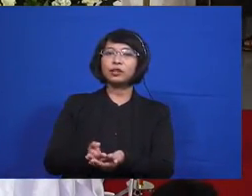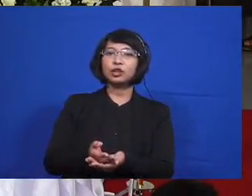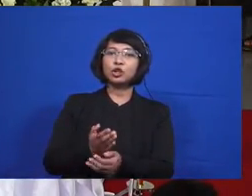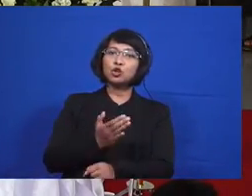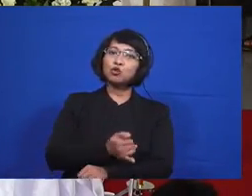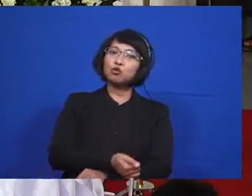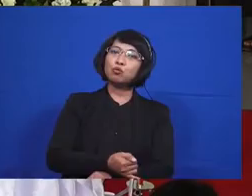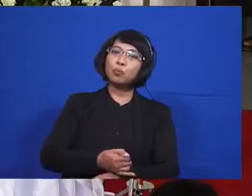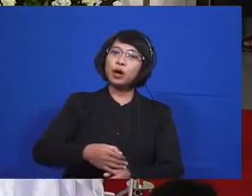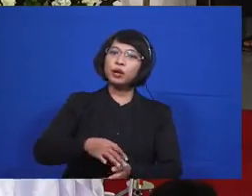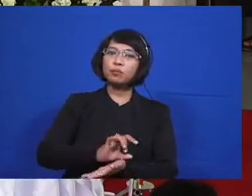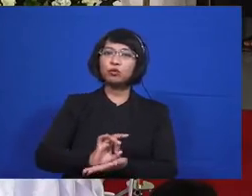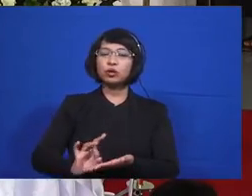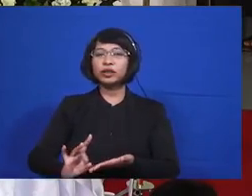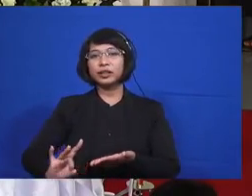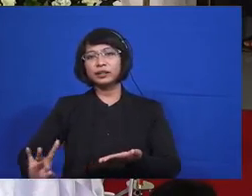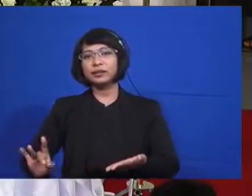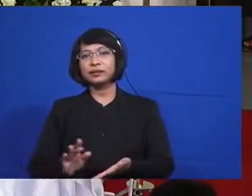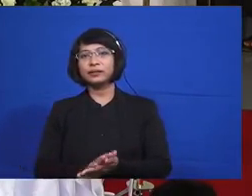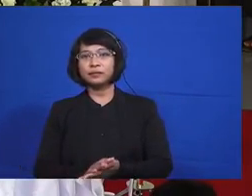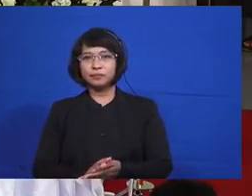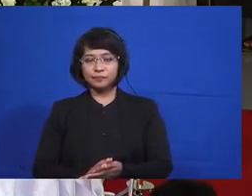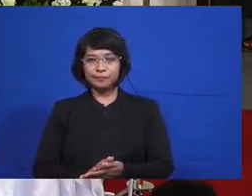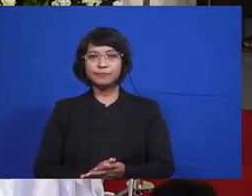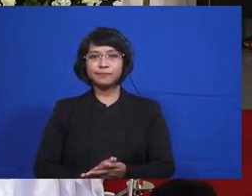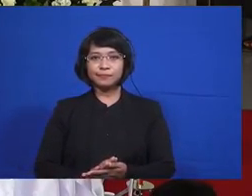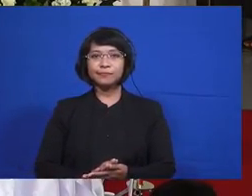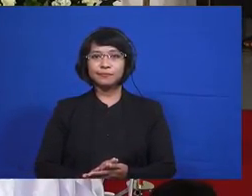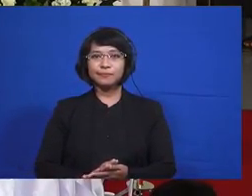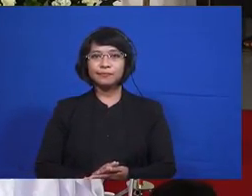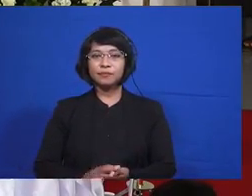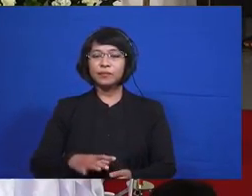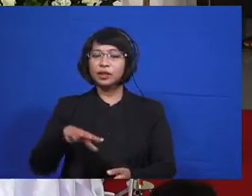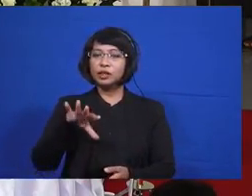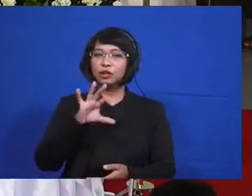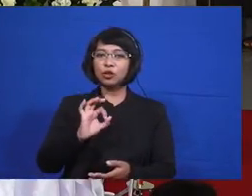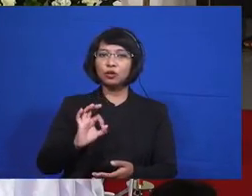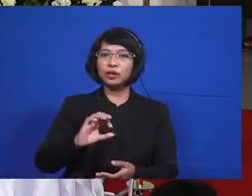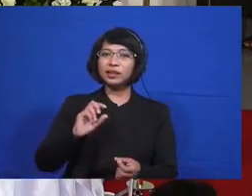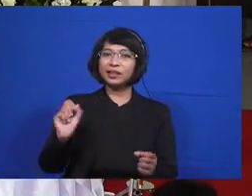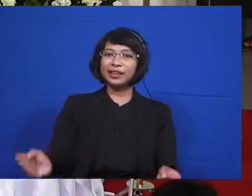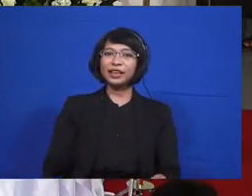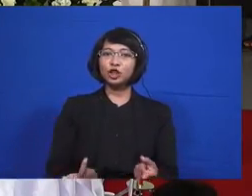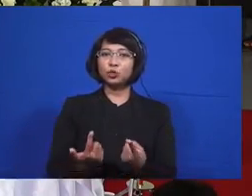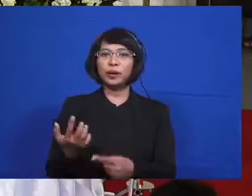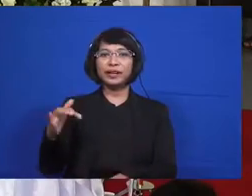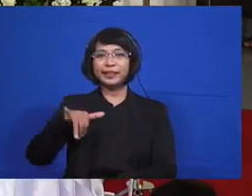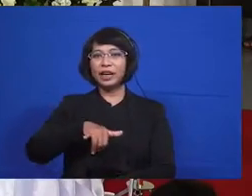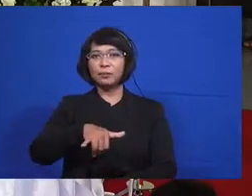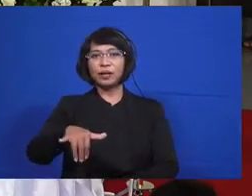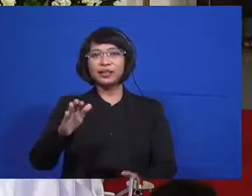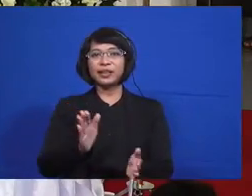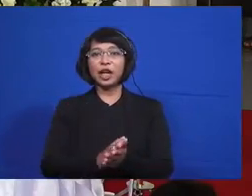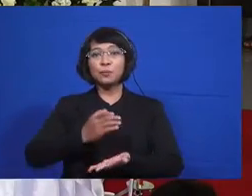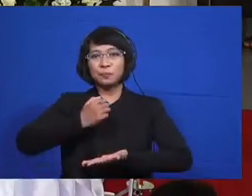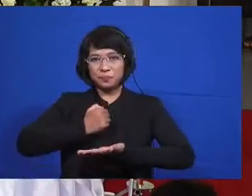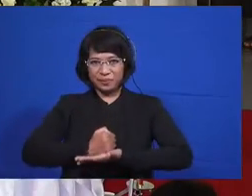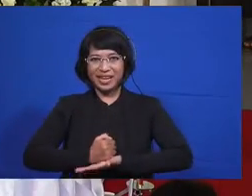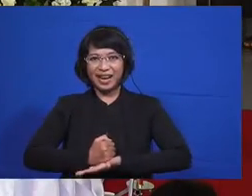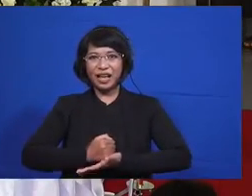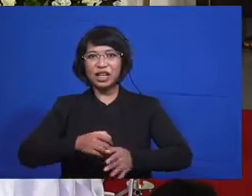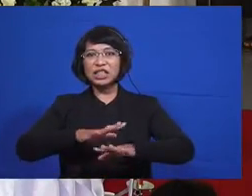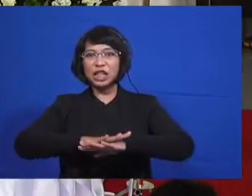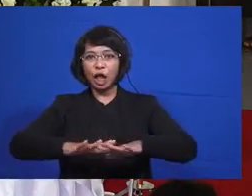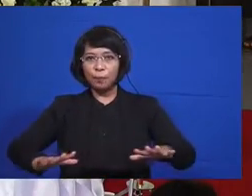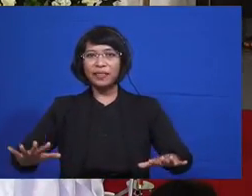murni, korban kudus, korban tak bernoda, roti kudus kehidupan abadi, dan piala keselamatan